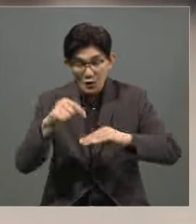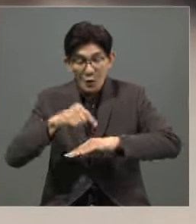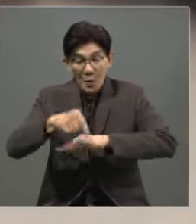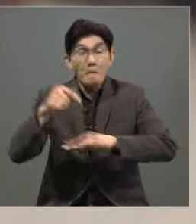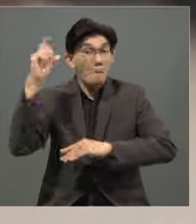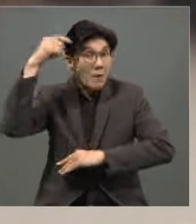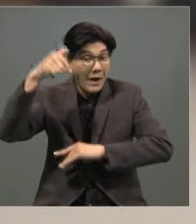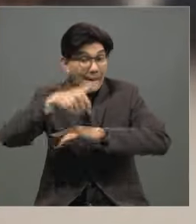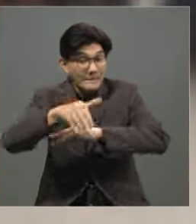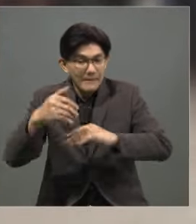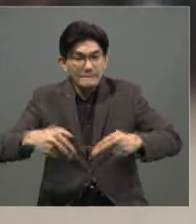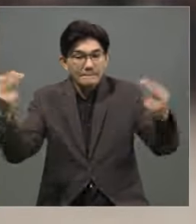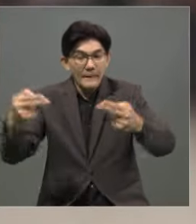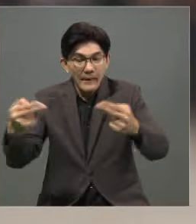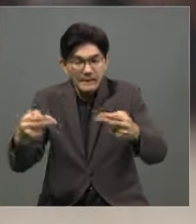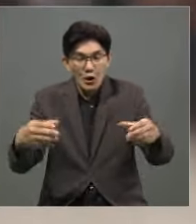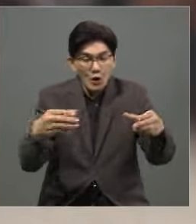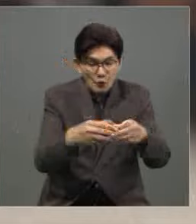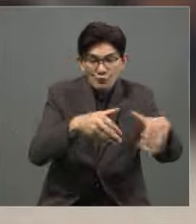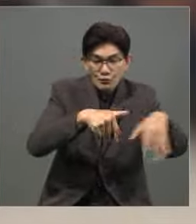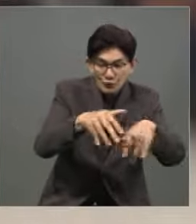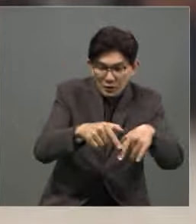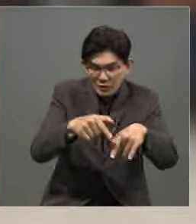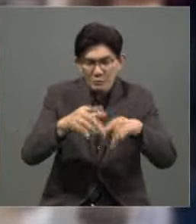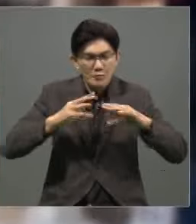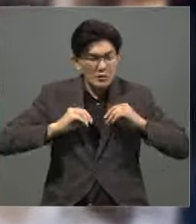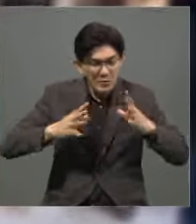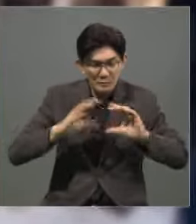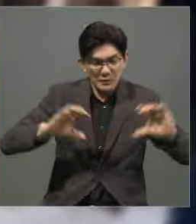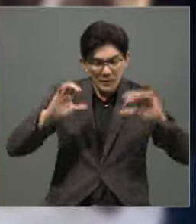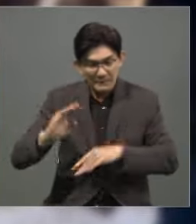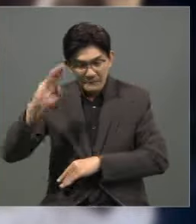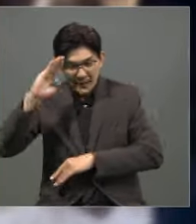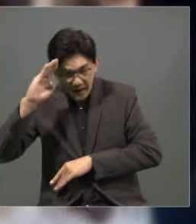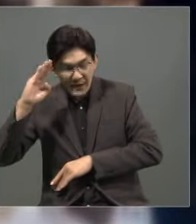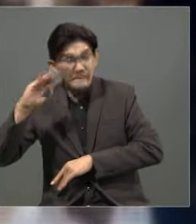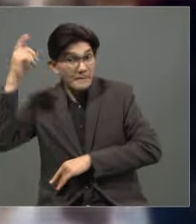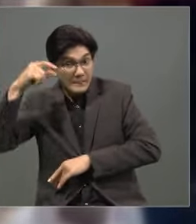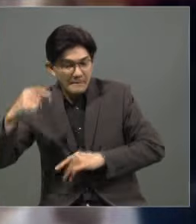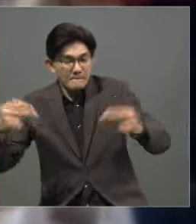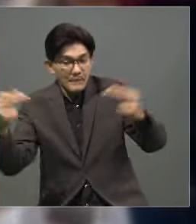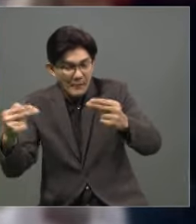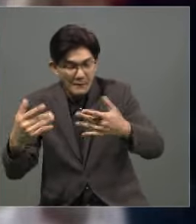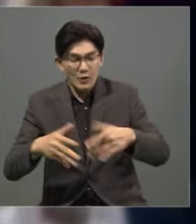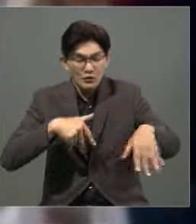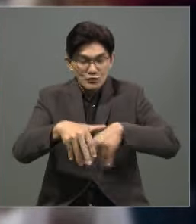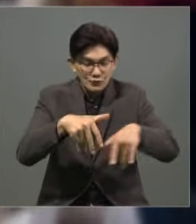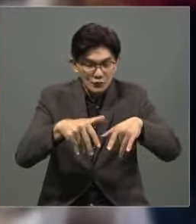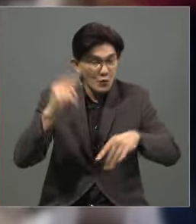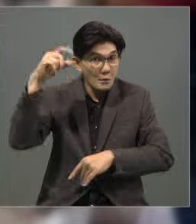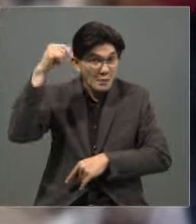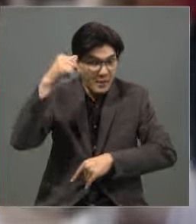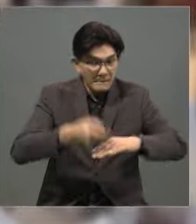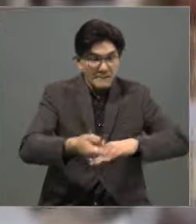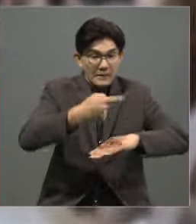ชนเ่อกองกำลังของชนกลุ่มน้อยต่อต้านรัฐบาลกับทหารเมียนมาร์ล่าสุดเนี่ยมีประชาชนฝั่งประเทศเมียนมาร์ได้ข้ามมายังฝั่ง